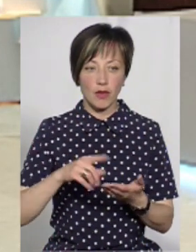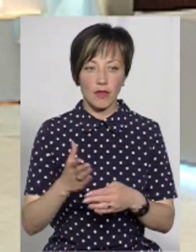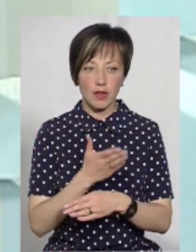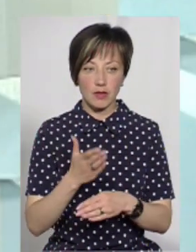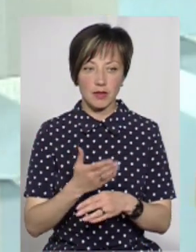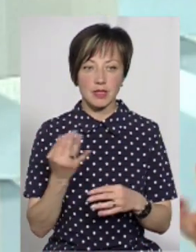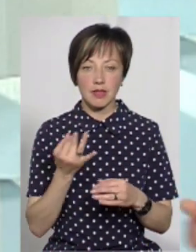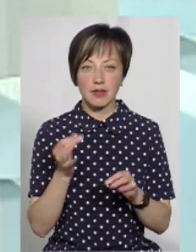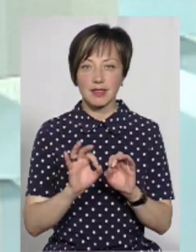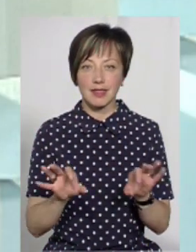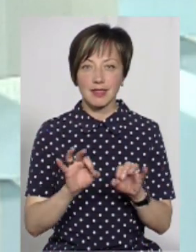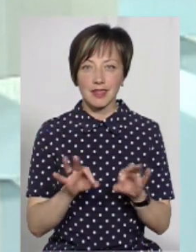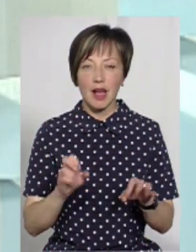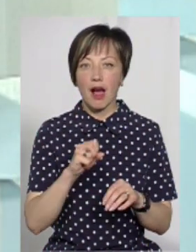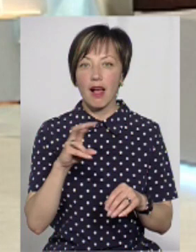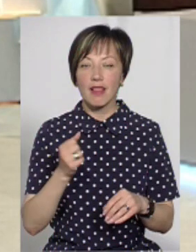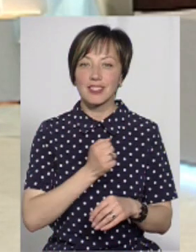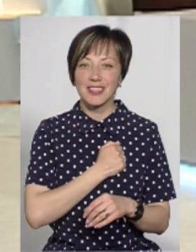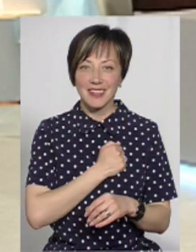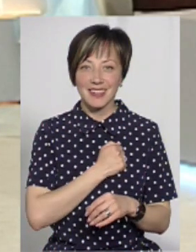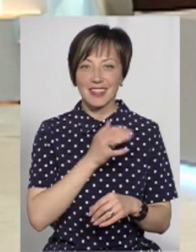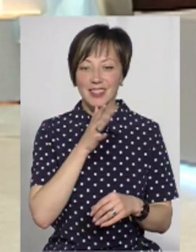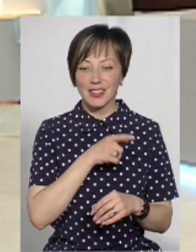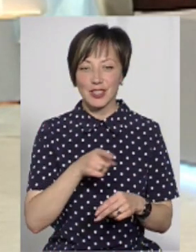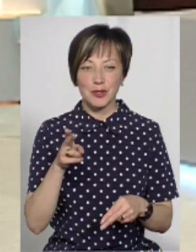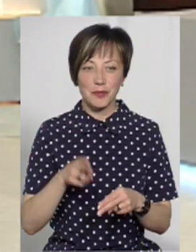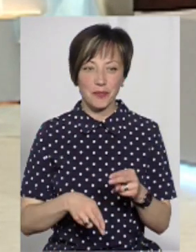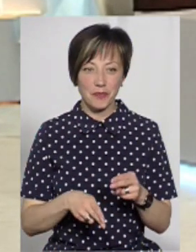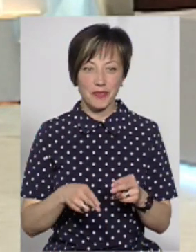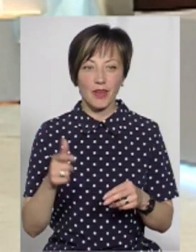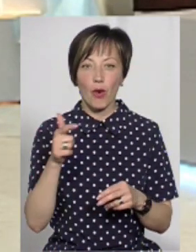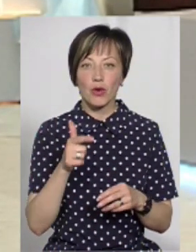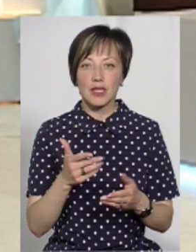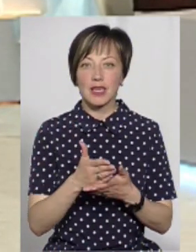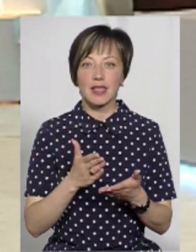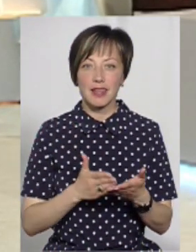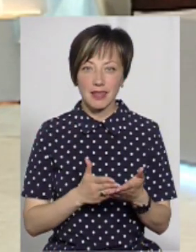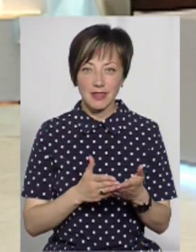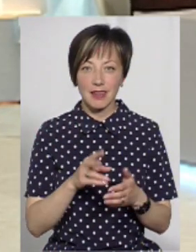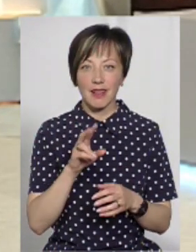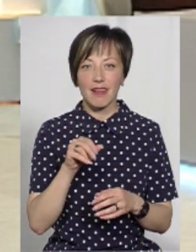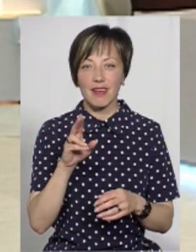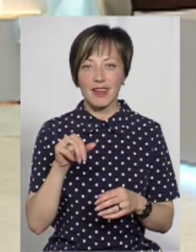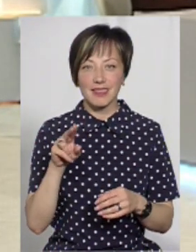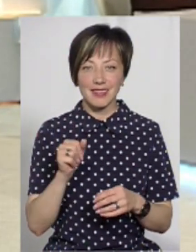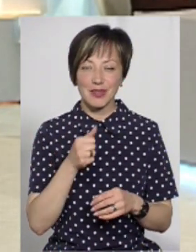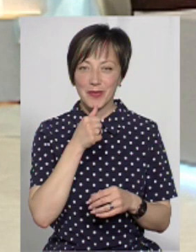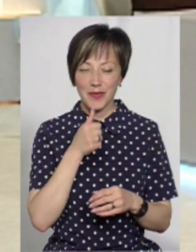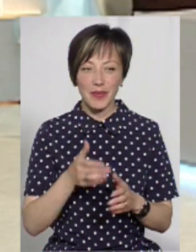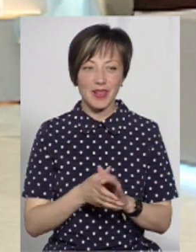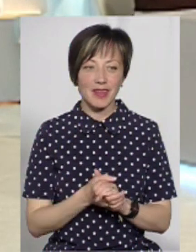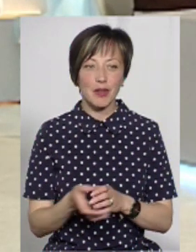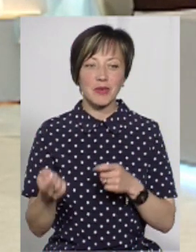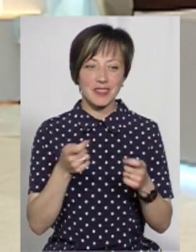зробити. Тобто це те, що емоції. Сказуєте, але на жаль. А ви пробували гардоцький хліб з лавандою? Не пробували.